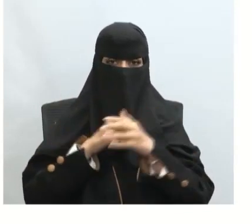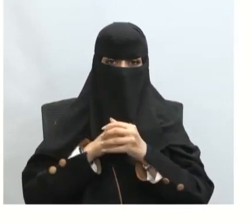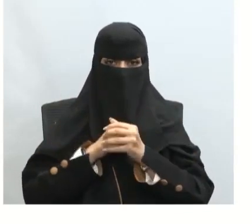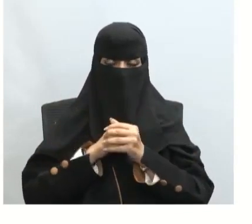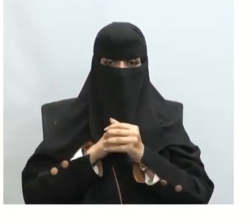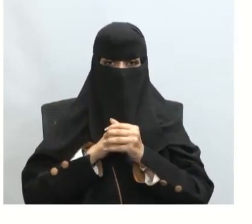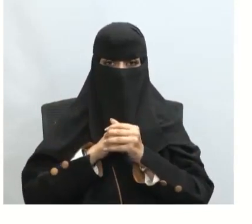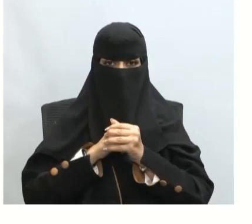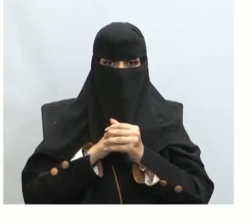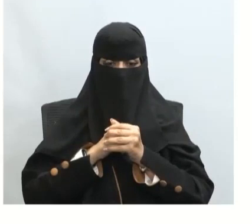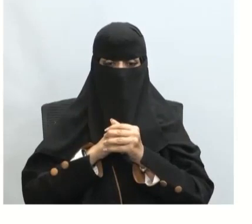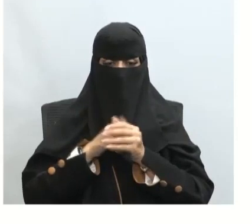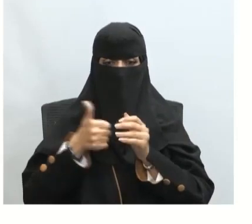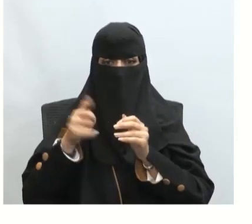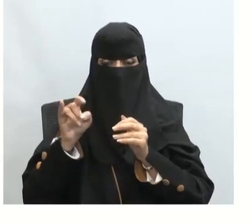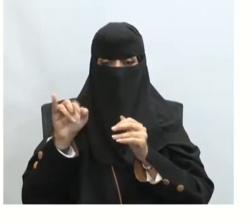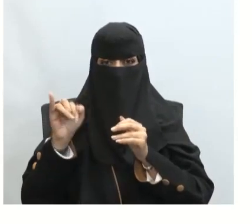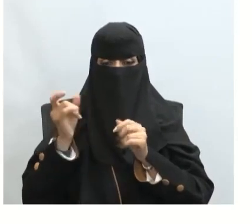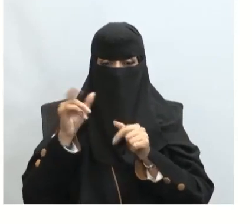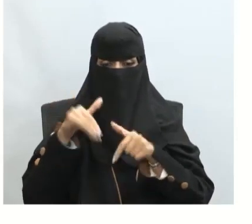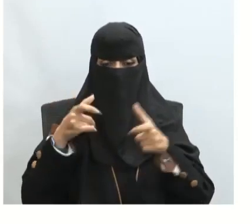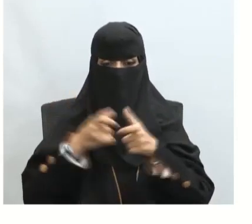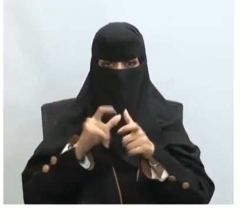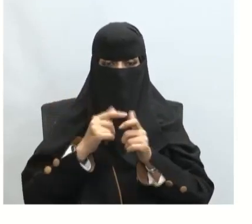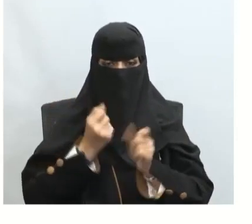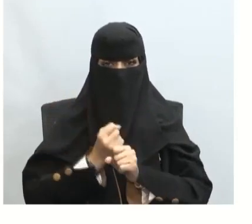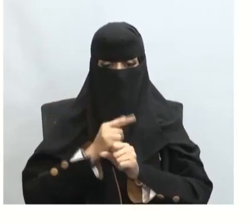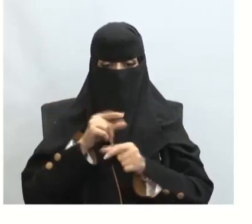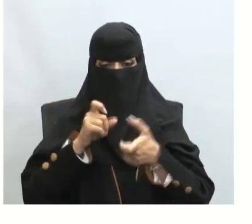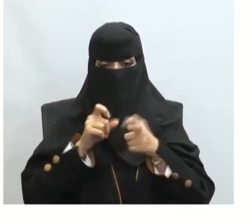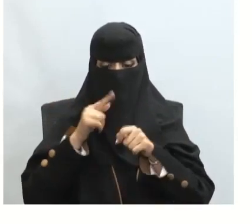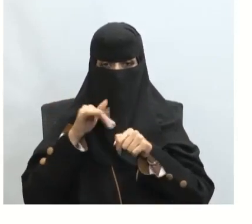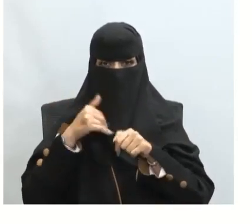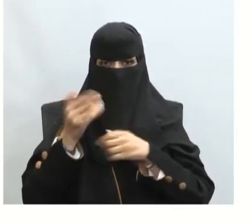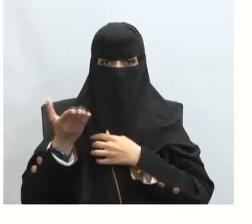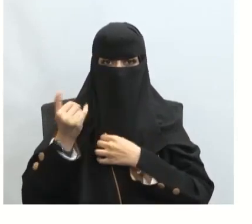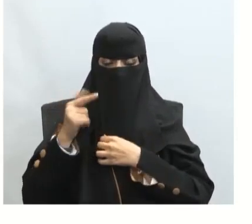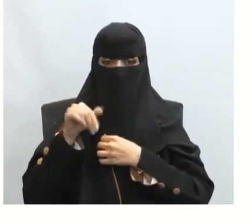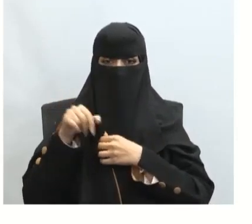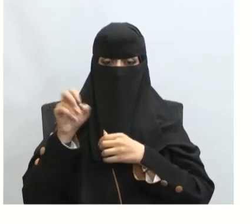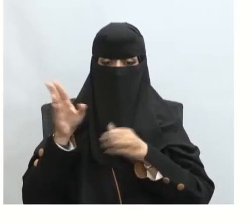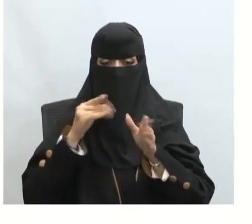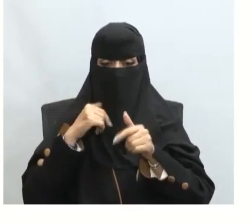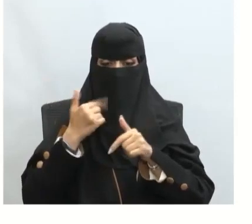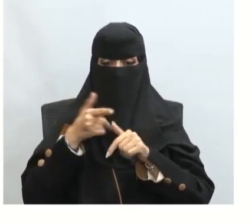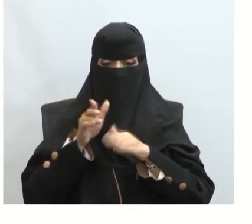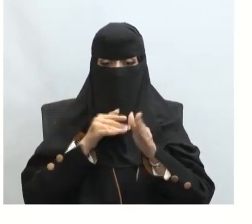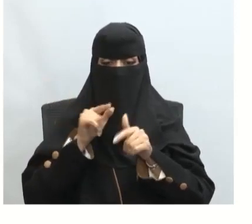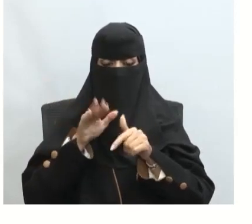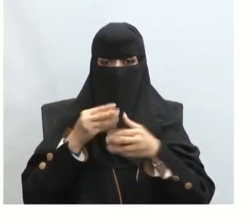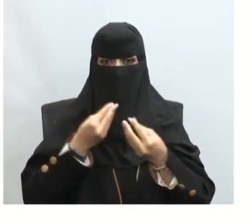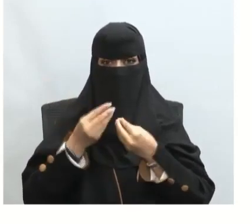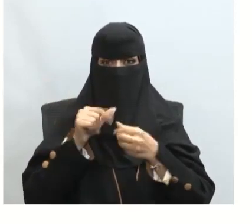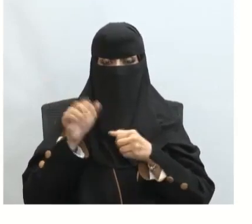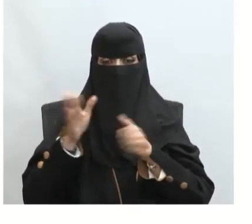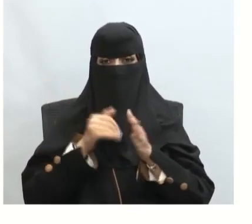سيعطيني سيعطيني امايد لاحظ المجموعه الوظيفيه المتكونه سي دبل بوند او ان اتش ثم هنا تكون